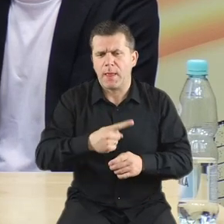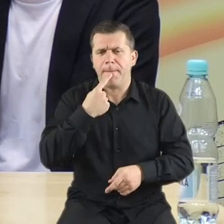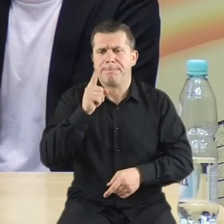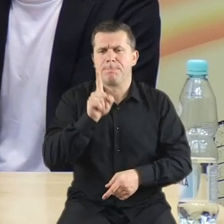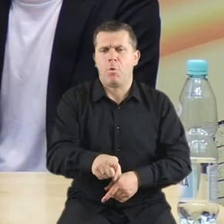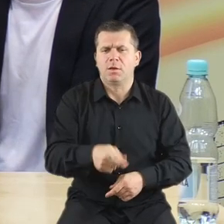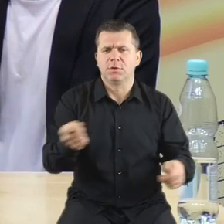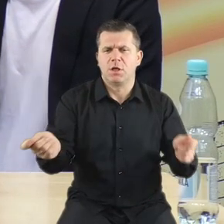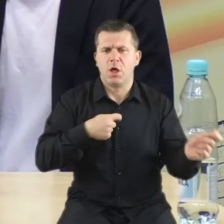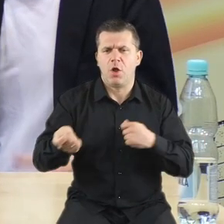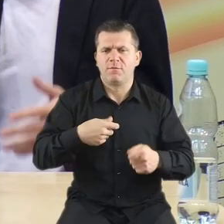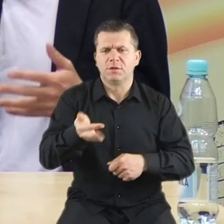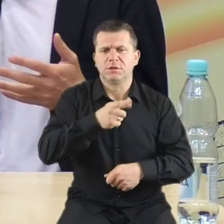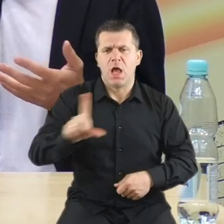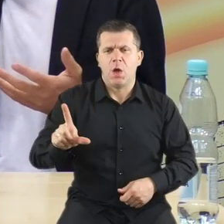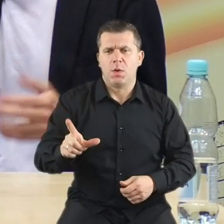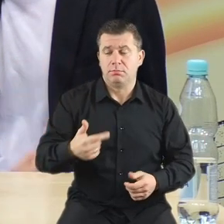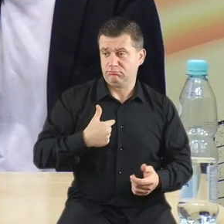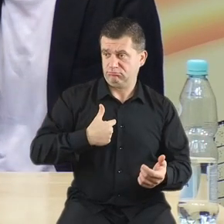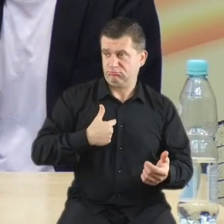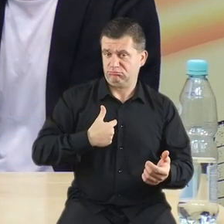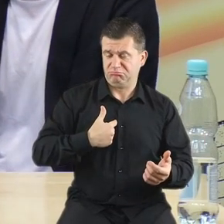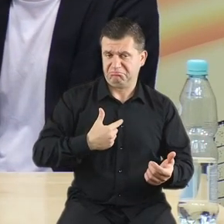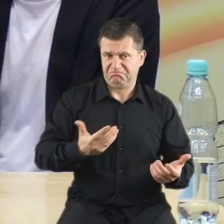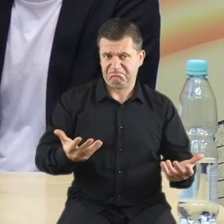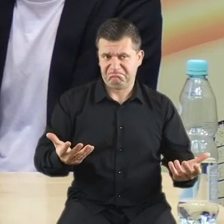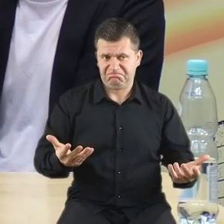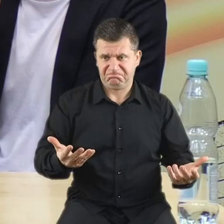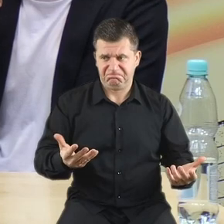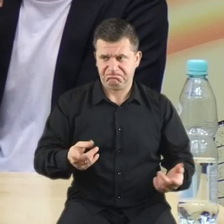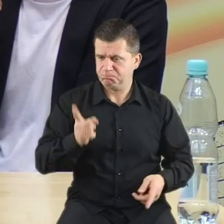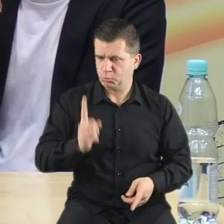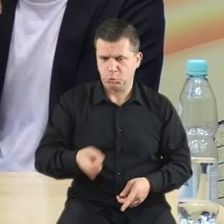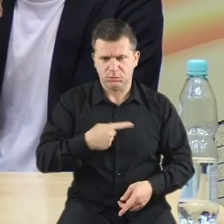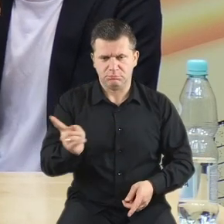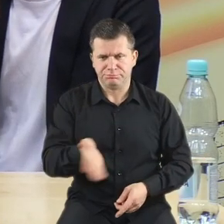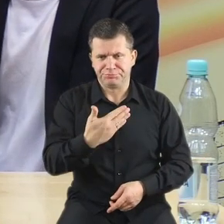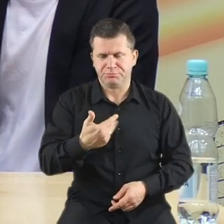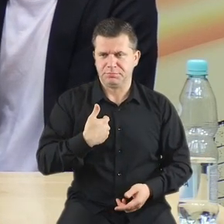działu. Taki trochę widziałem, że jest zdeterminowana, że nie odpuści.